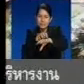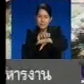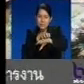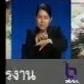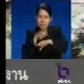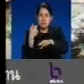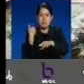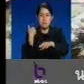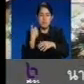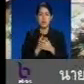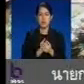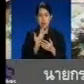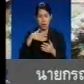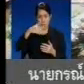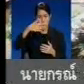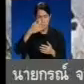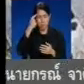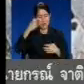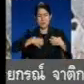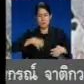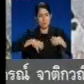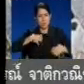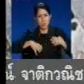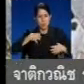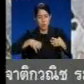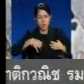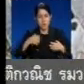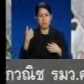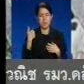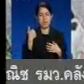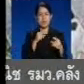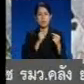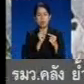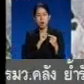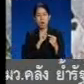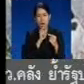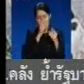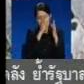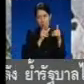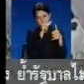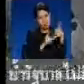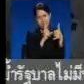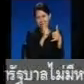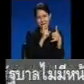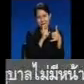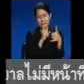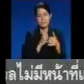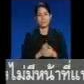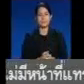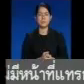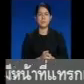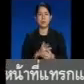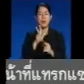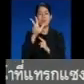ที่ถูกสัตว์กัดต่อมาจะหงุดหงิดตื่นเต้นไวต่อสิ่งเร้าผู้ป่วยมักเสียชีวิตทุกรายโร